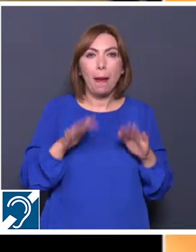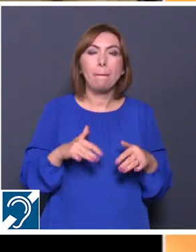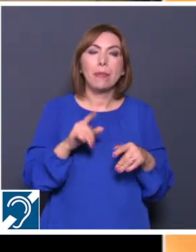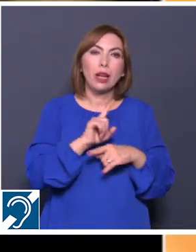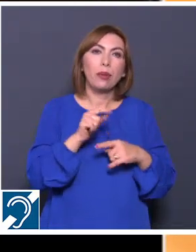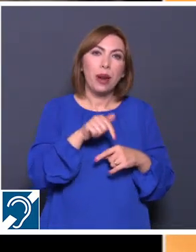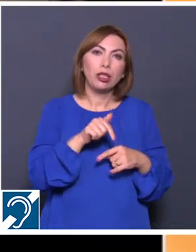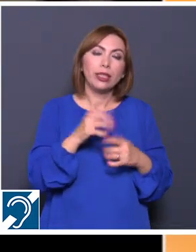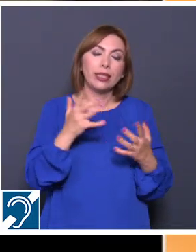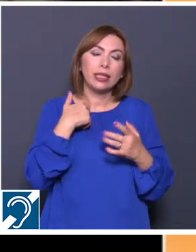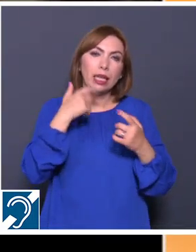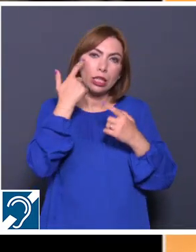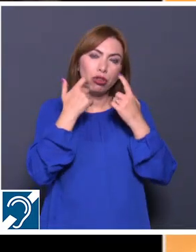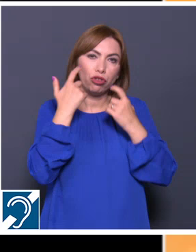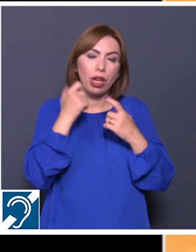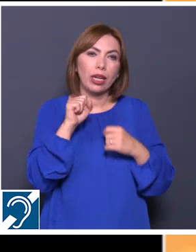am chestia asta, că încerc să